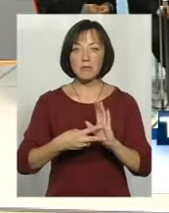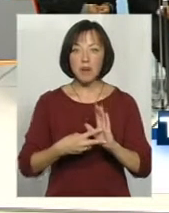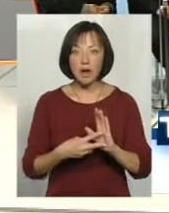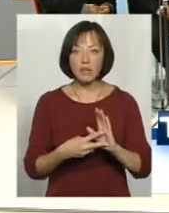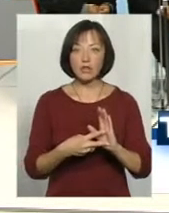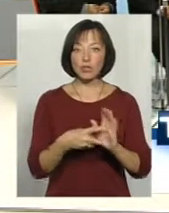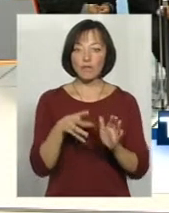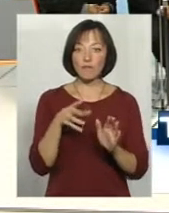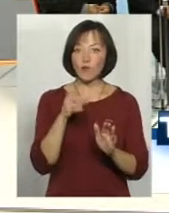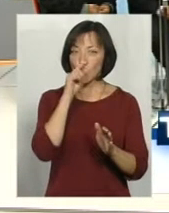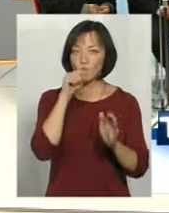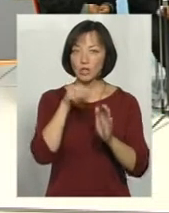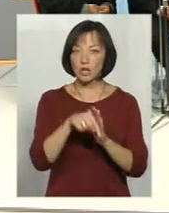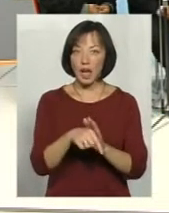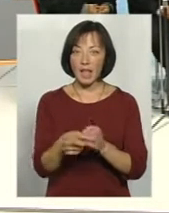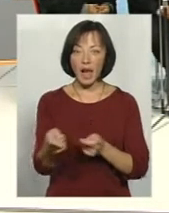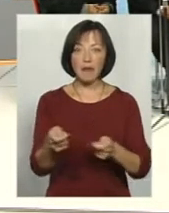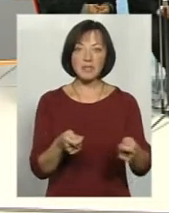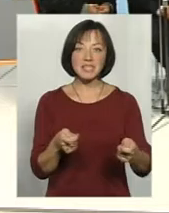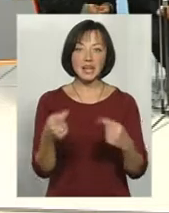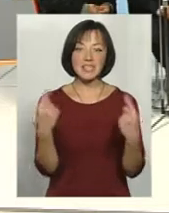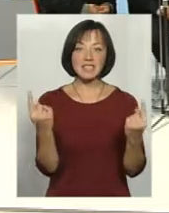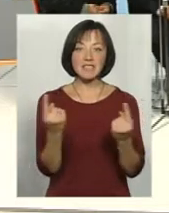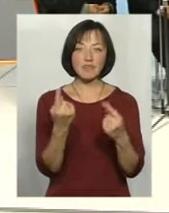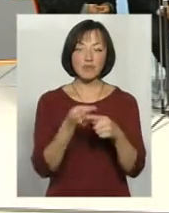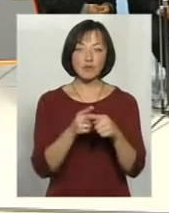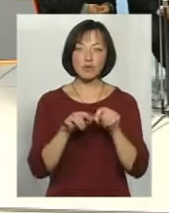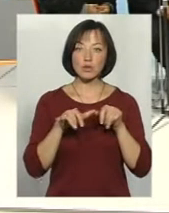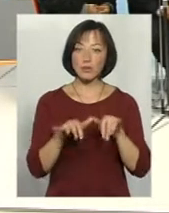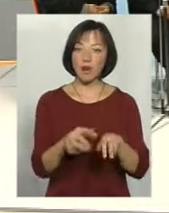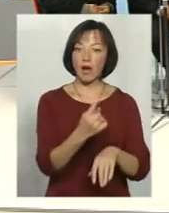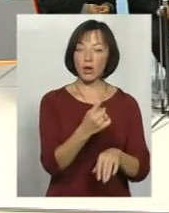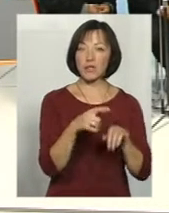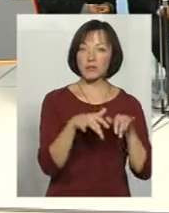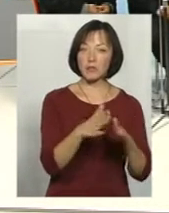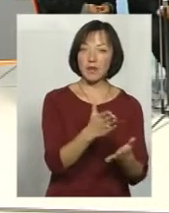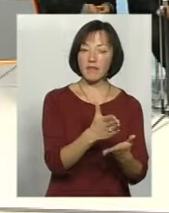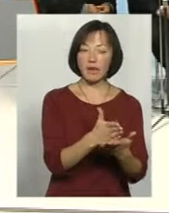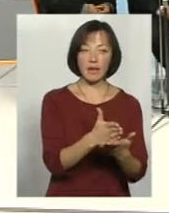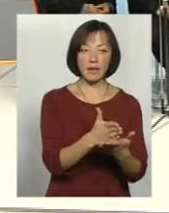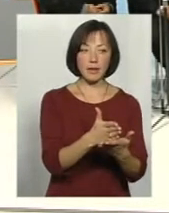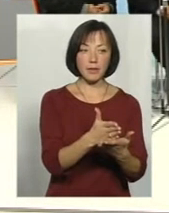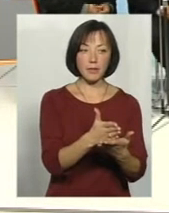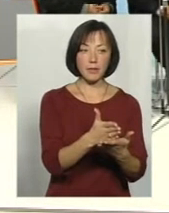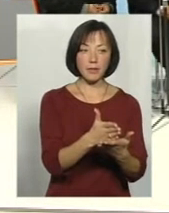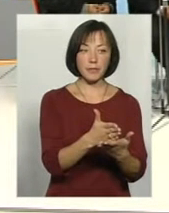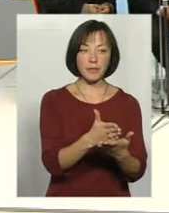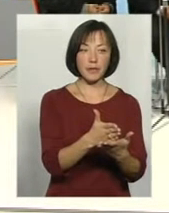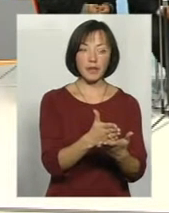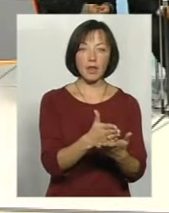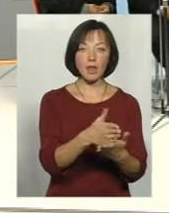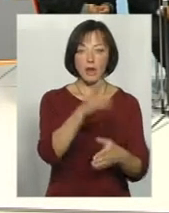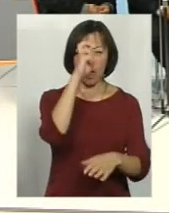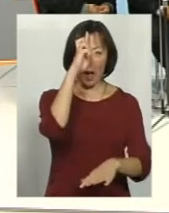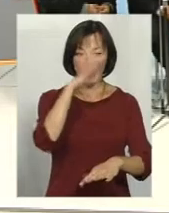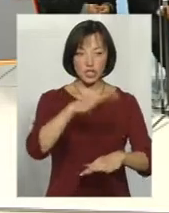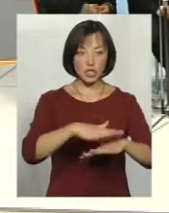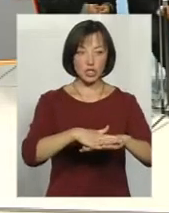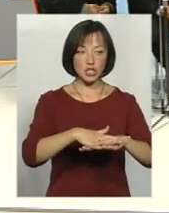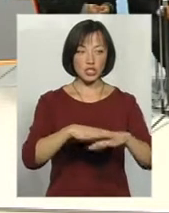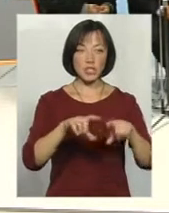цивільної адміністрації в цю справу. Адже одне діло є, значить, казначейство, яке